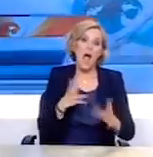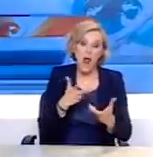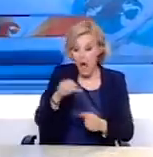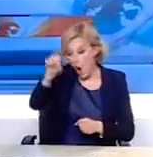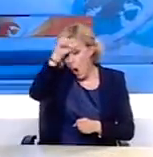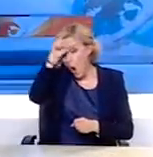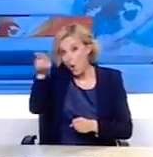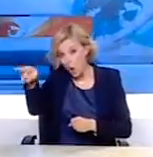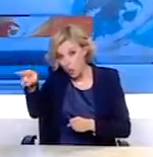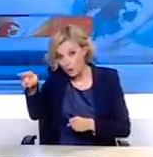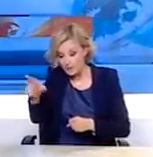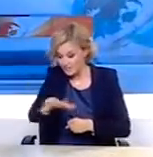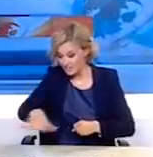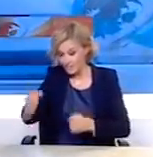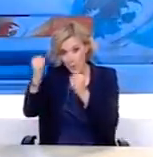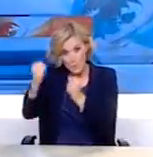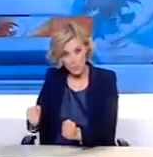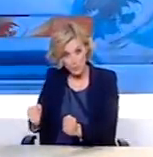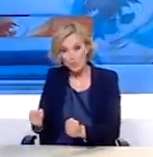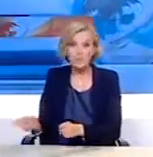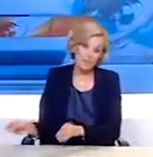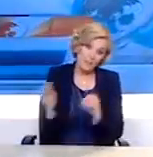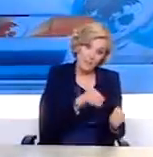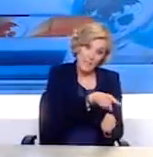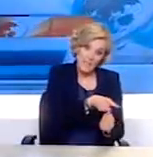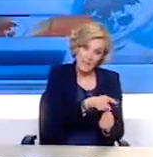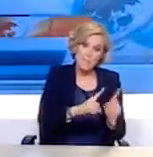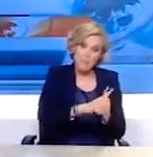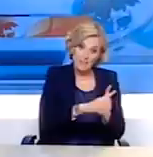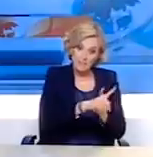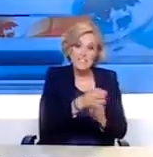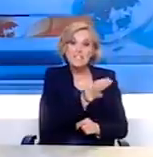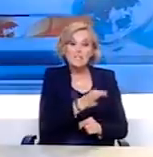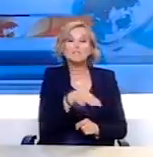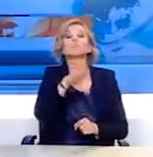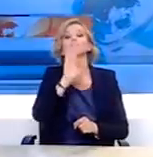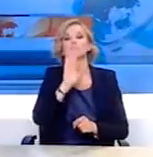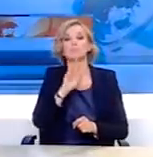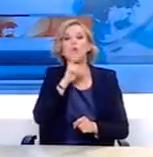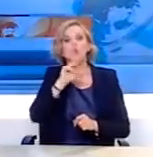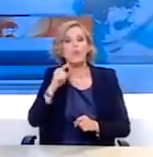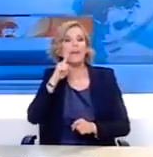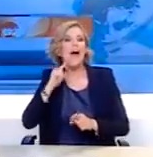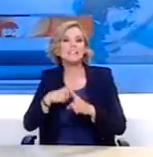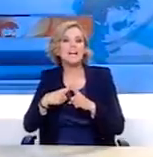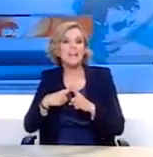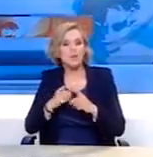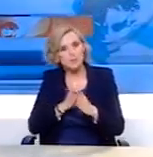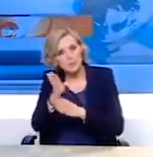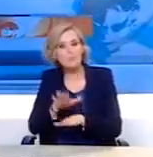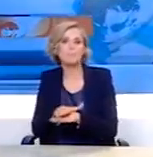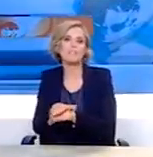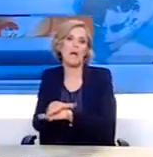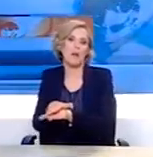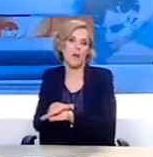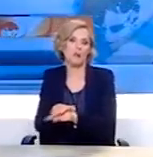μπορούν να μεταβούν στη Σίμη. Οι κάτοικοι των Ψαρών θα μπορούν να μεταβούν στη Χίο για τους ίδιους λόγους, όχι όμως οι κάτοικοι της Χίου στα Ψαρά. Ομοίως και οι κάτοικοι